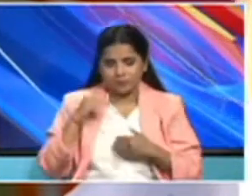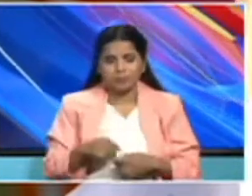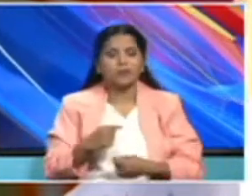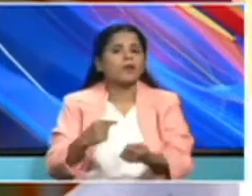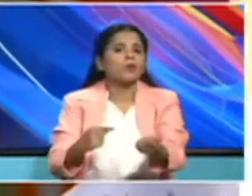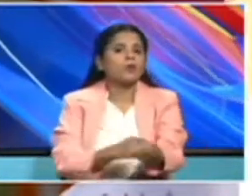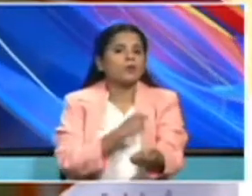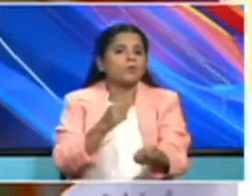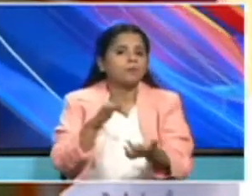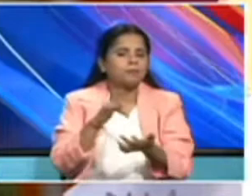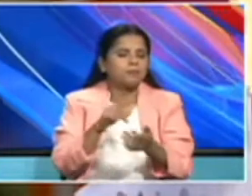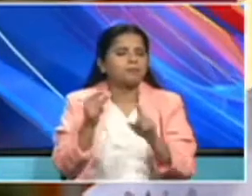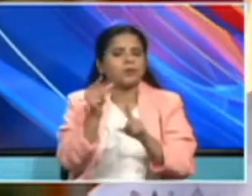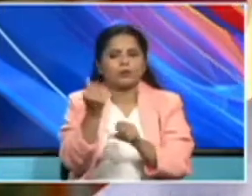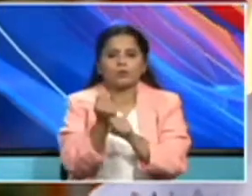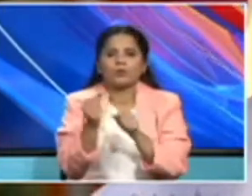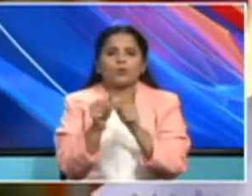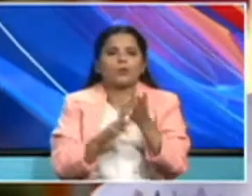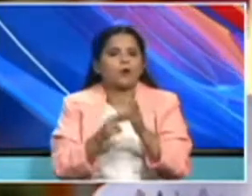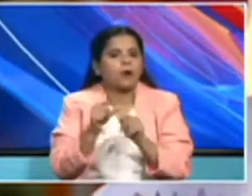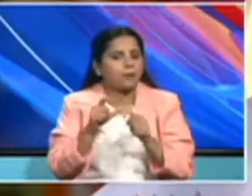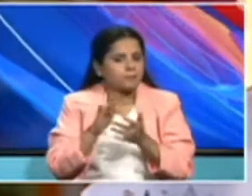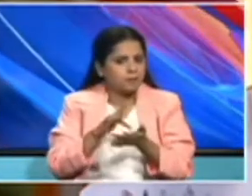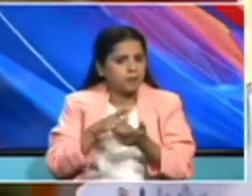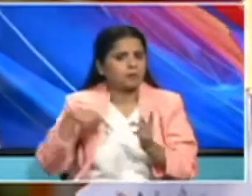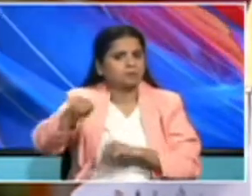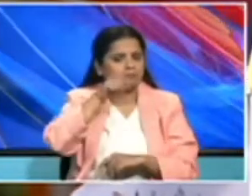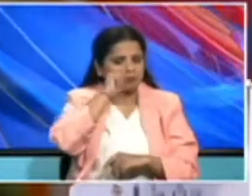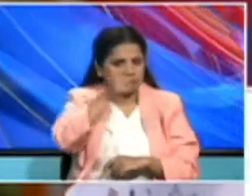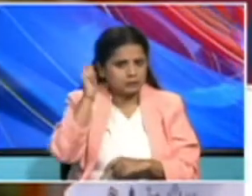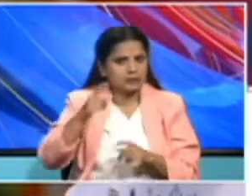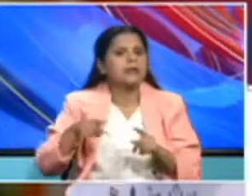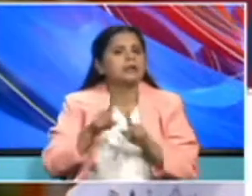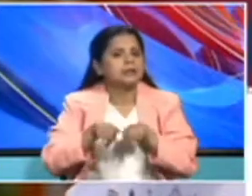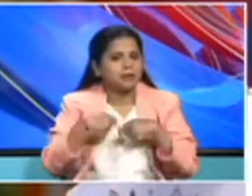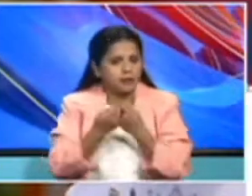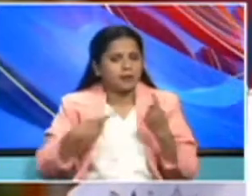युगांडा में पैरा बैडमिंटन टीम ने भी